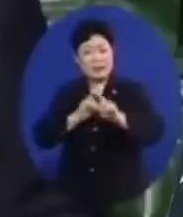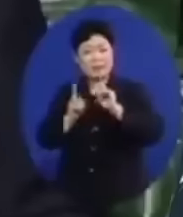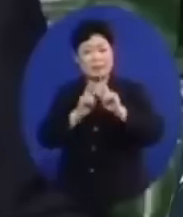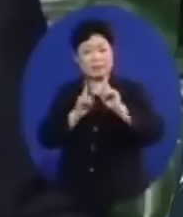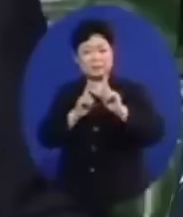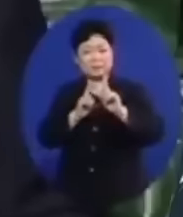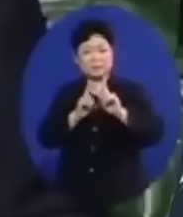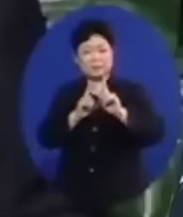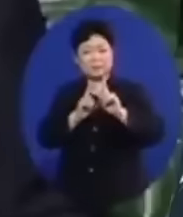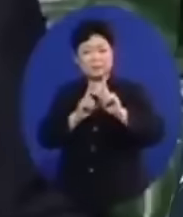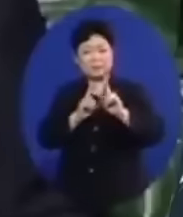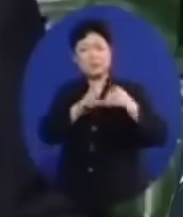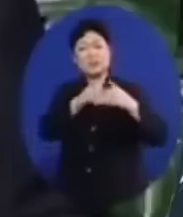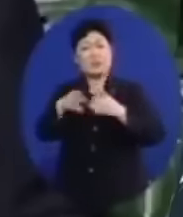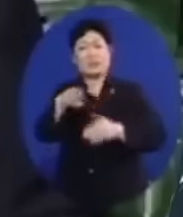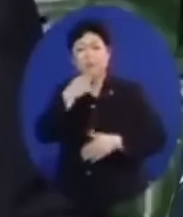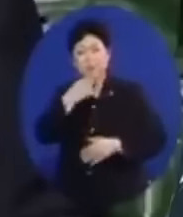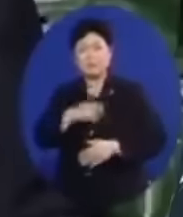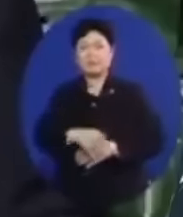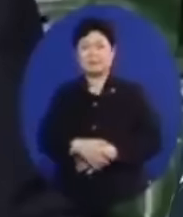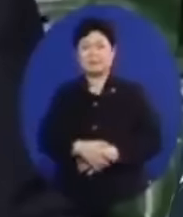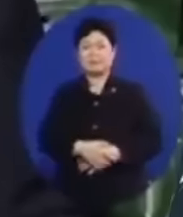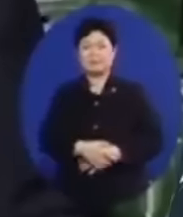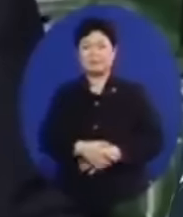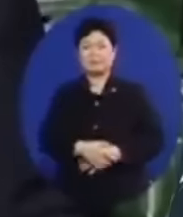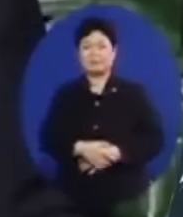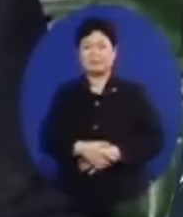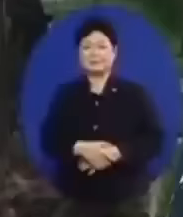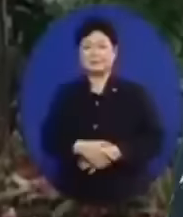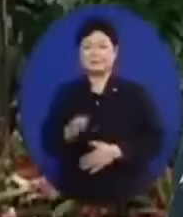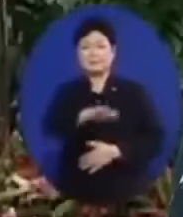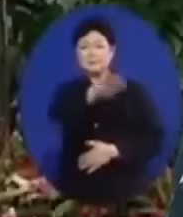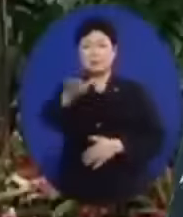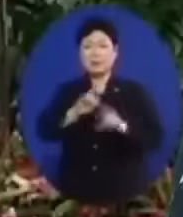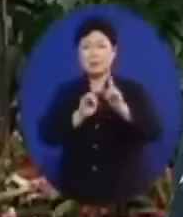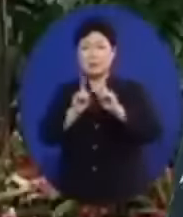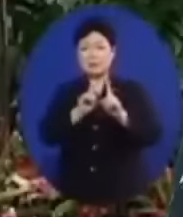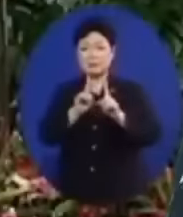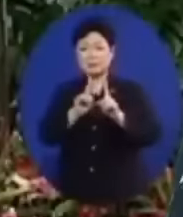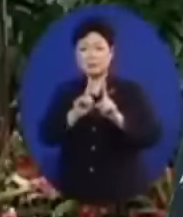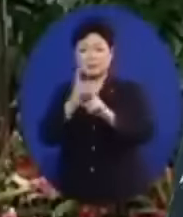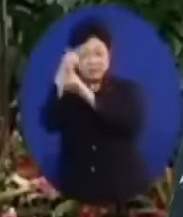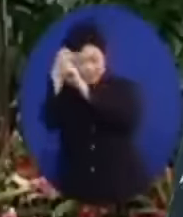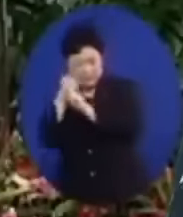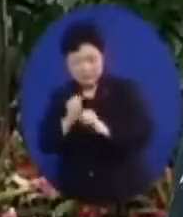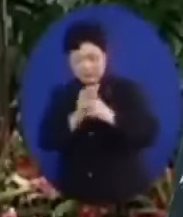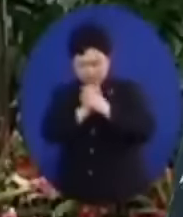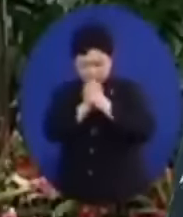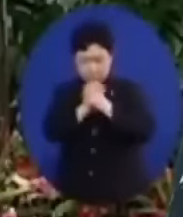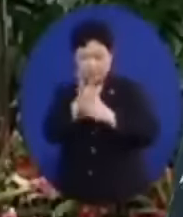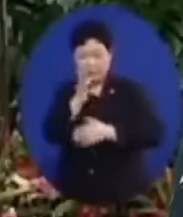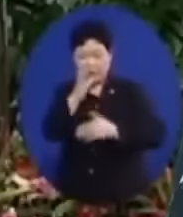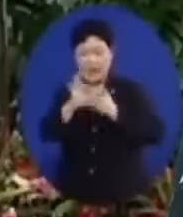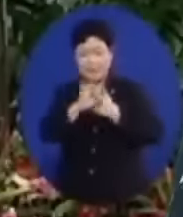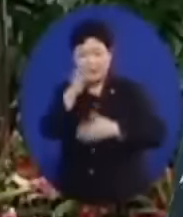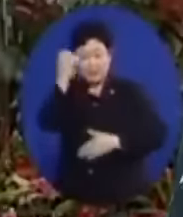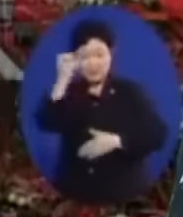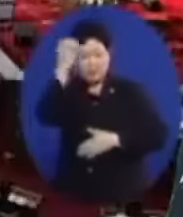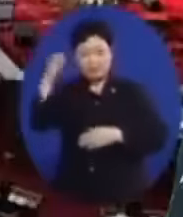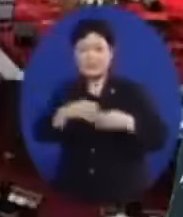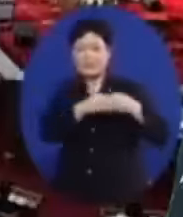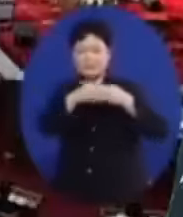말씀은 절대로 성령께서 인도하지 않는 것입니다. 우리는 말씀에 의지하여 기도하며 성령님의